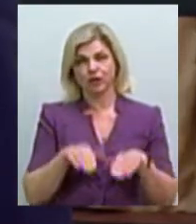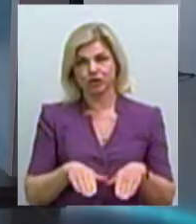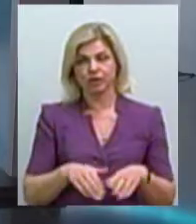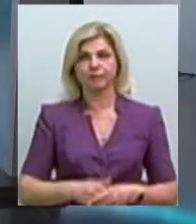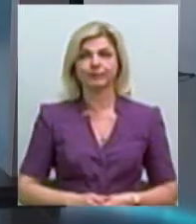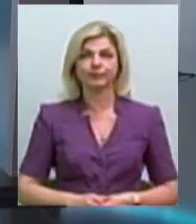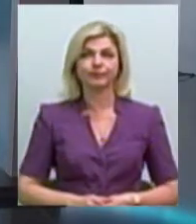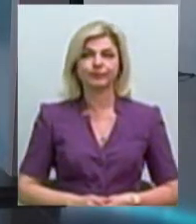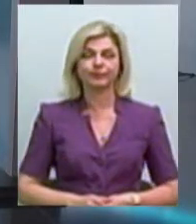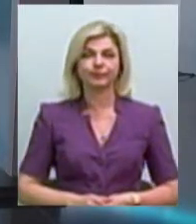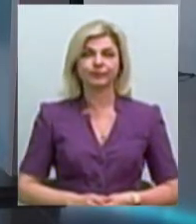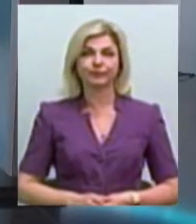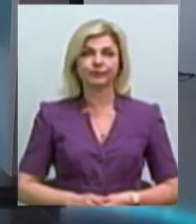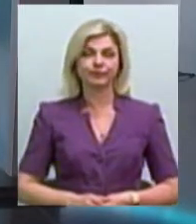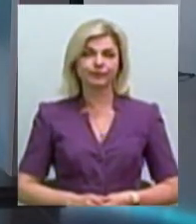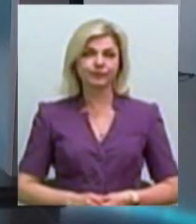рішення.